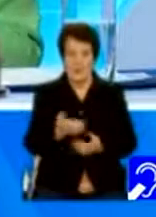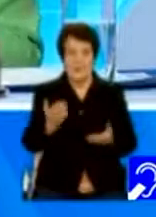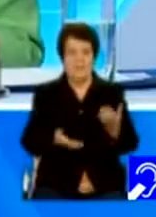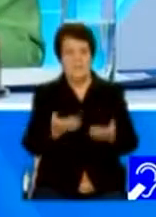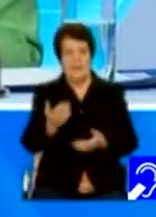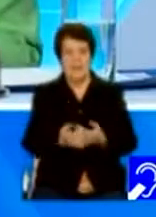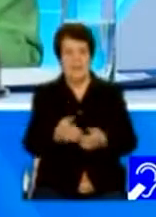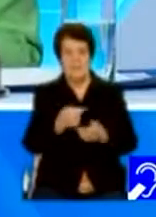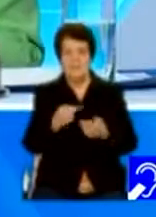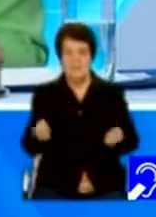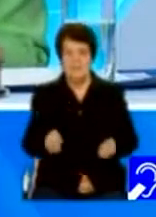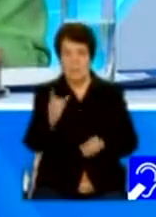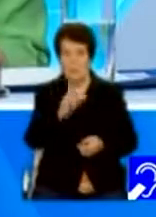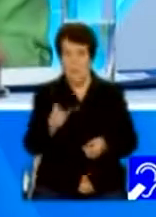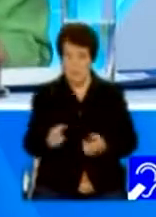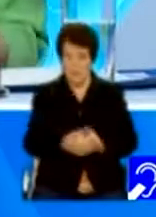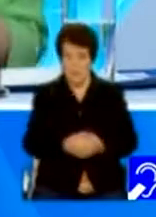vă referiți...